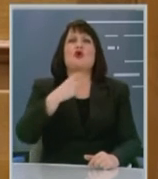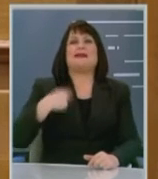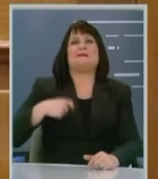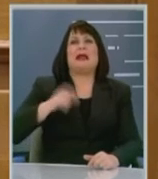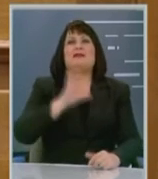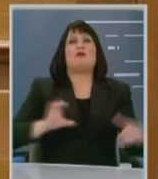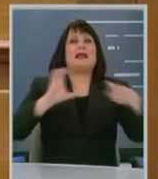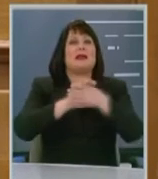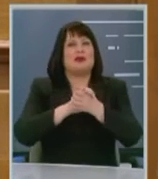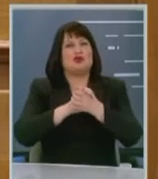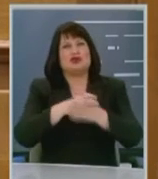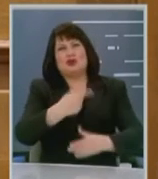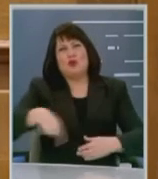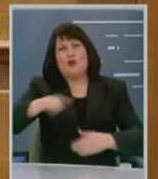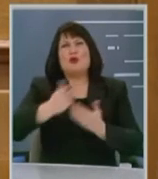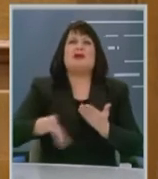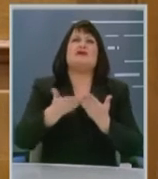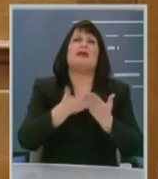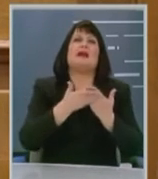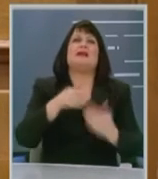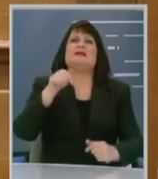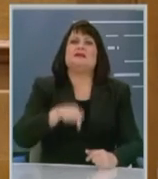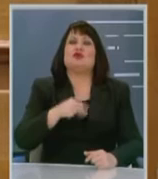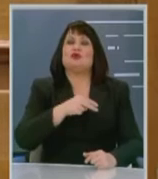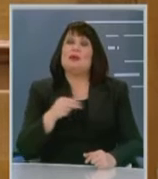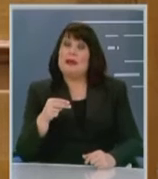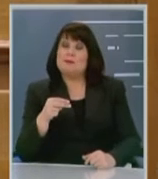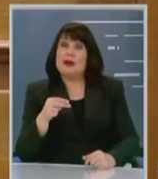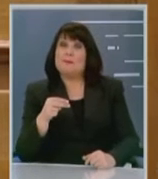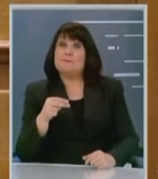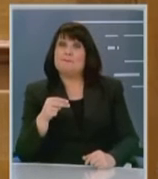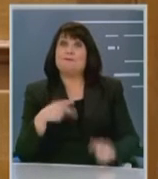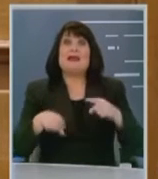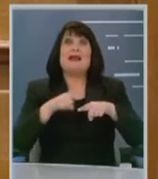Ευρωπαϊκής Ένωσης και στη σχέση αυτή η χώρα